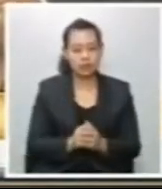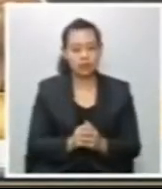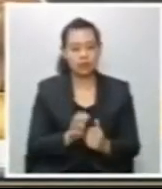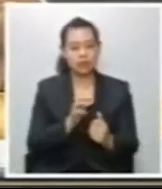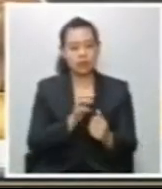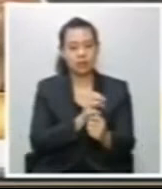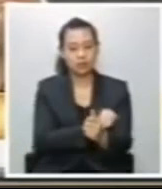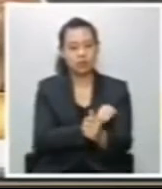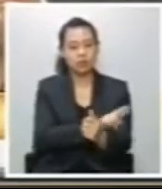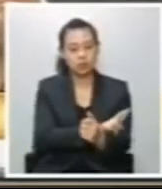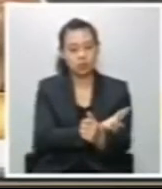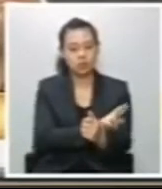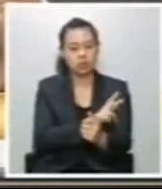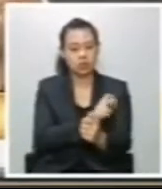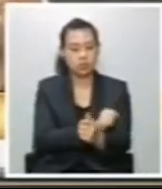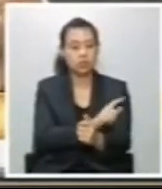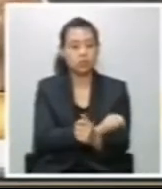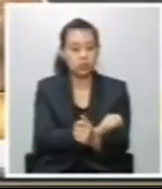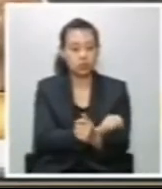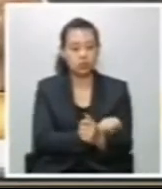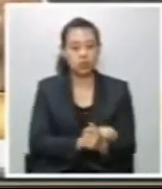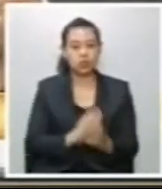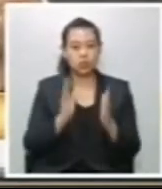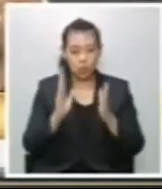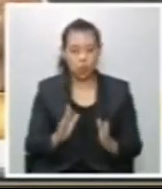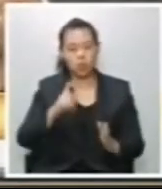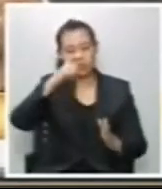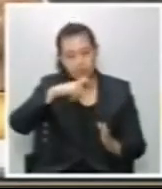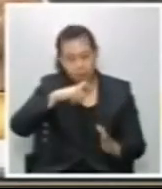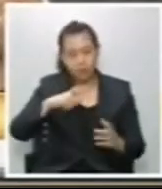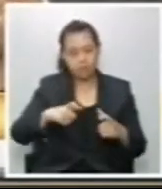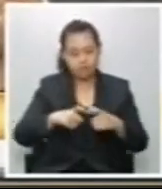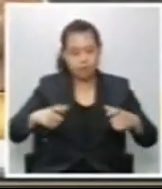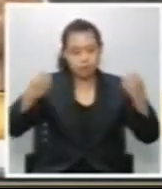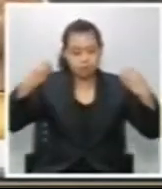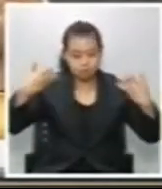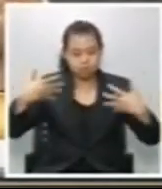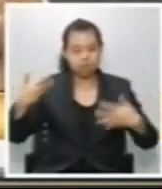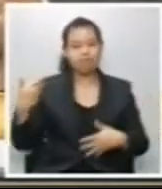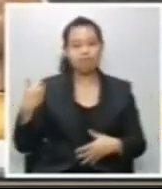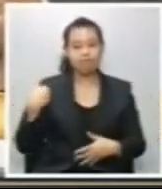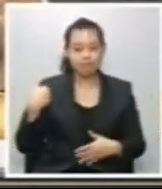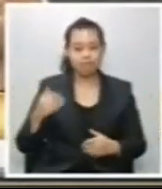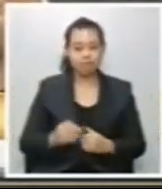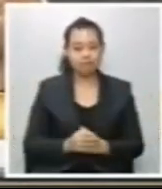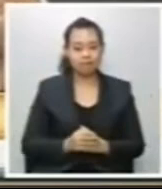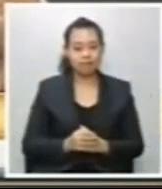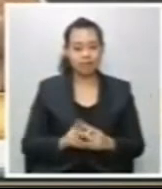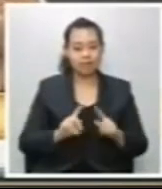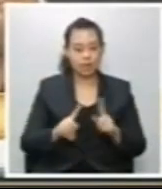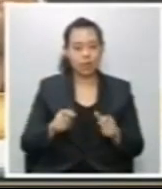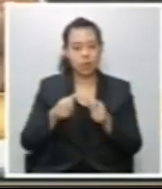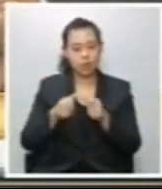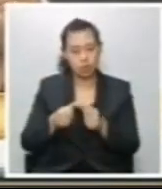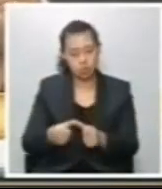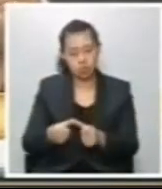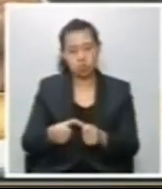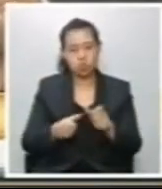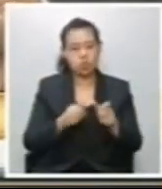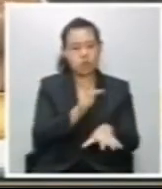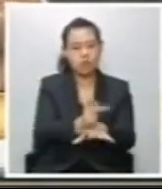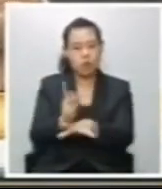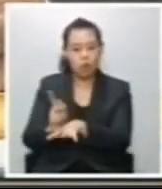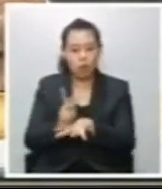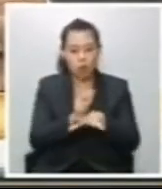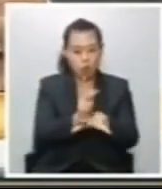ทะเลเป็นคนไทยค่ะมีบัตรประชาชนแล้วก็ร่อนเร่อยู่ในทะเลมานานม